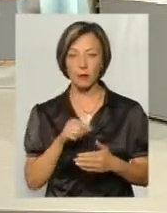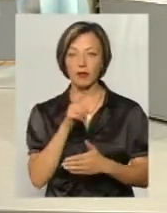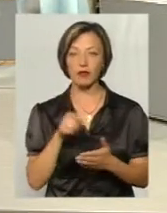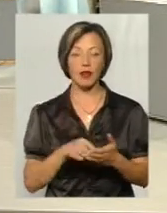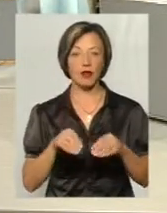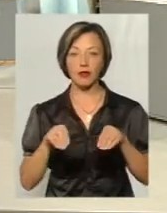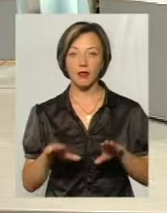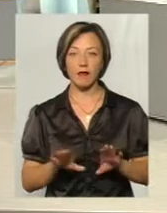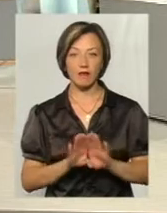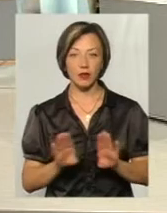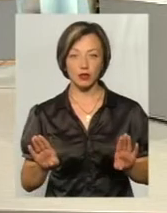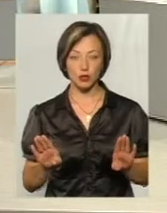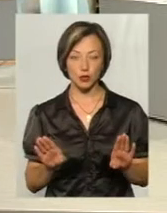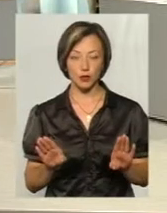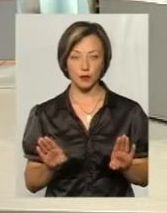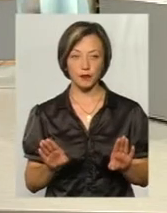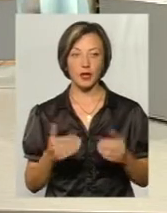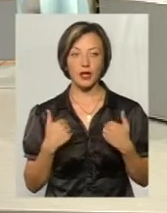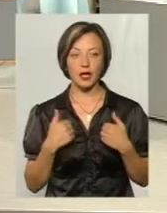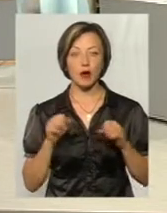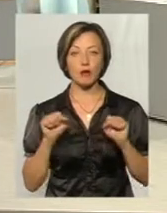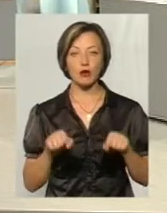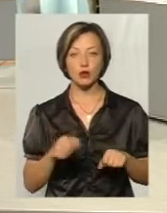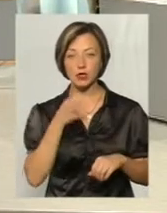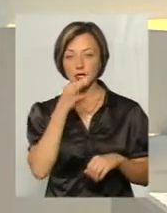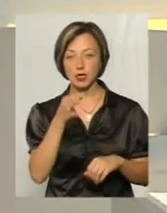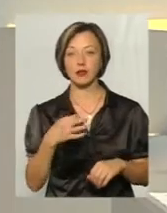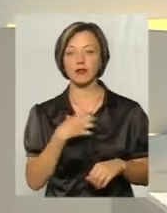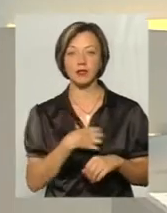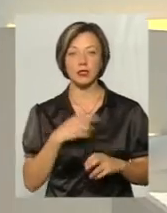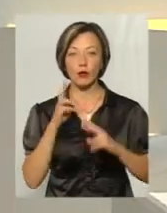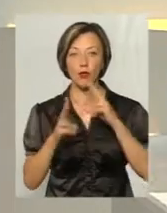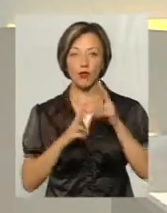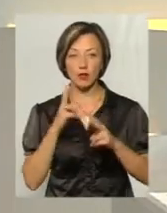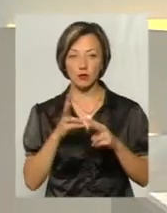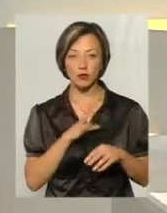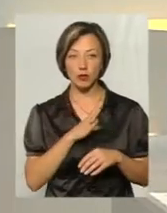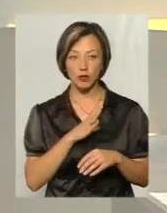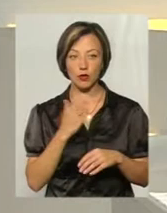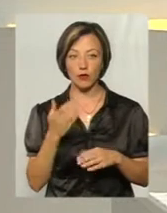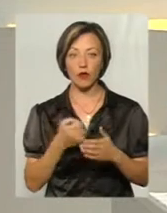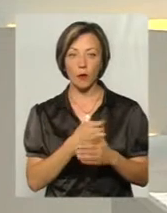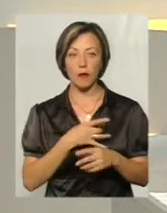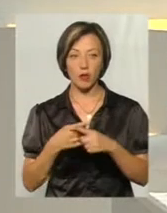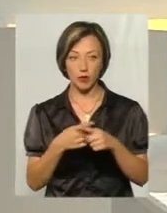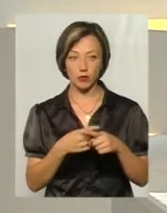не вирішено. Я можу сказати ключові зауваження, які були ваші до